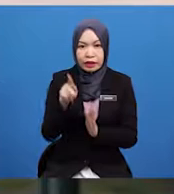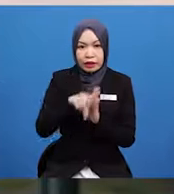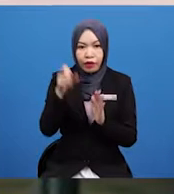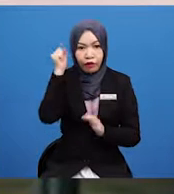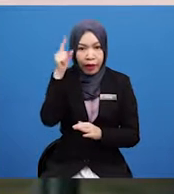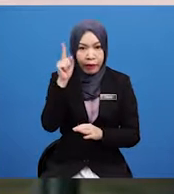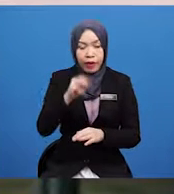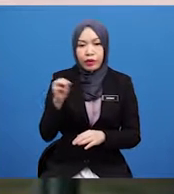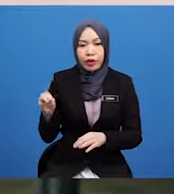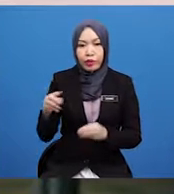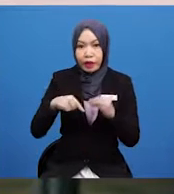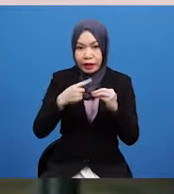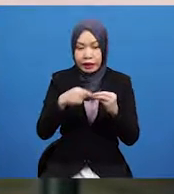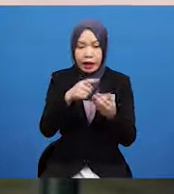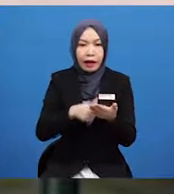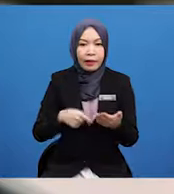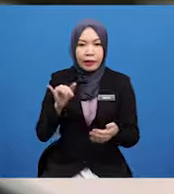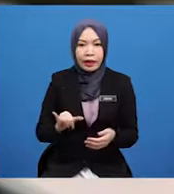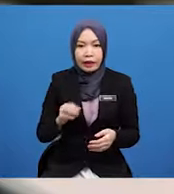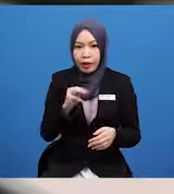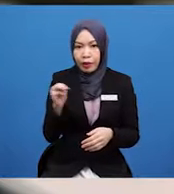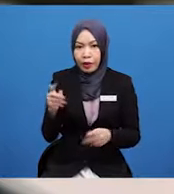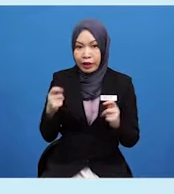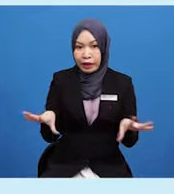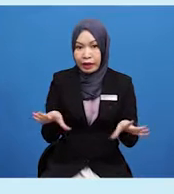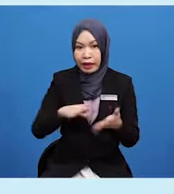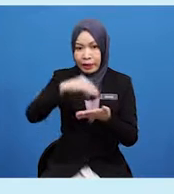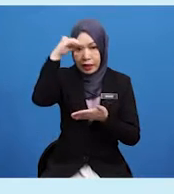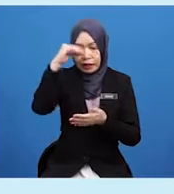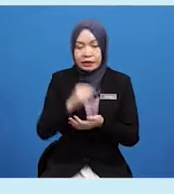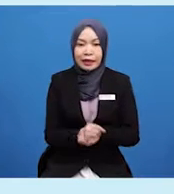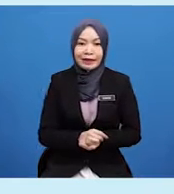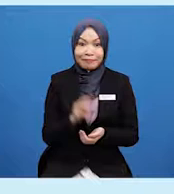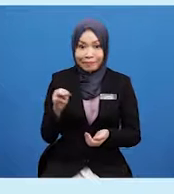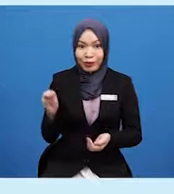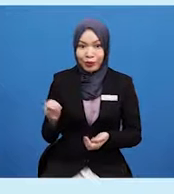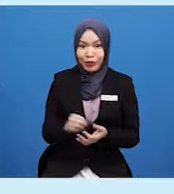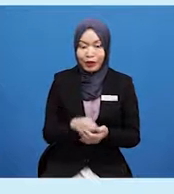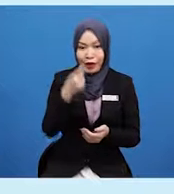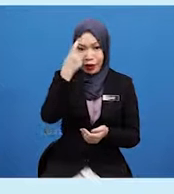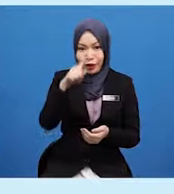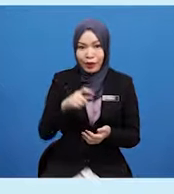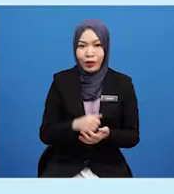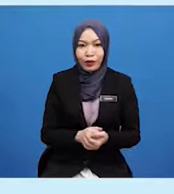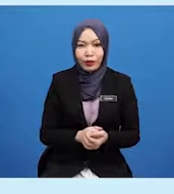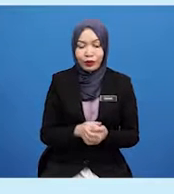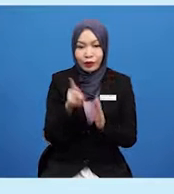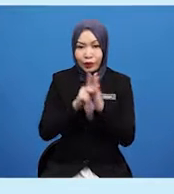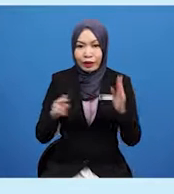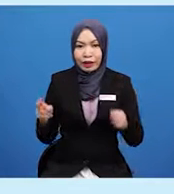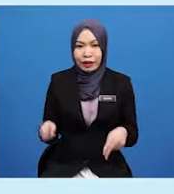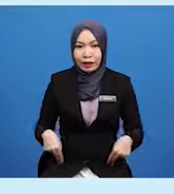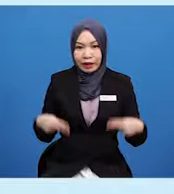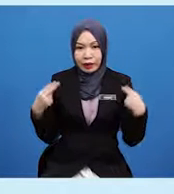telah dipelajari anda sudah bersedia murid-murid demi kelangsungan kehidupan seharian manusia